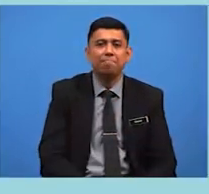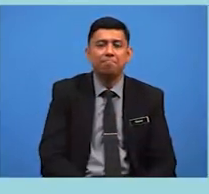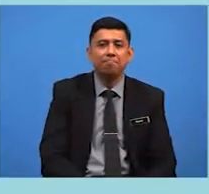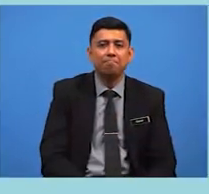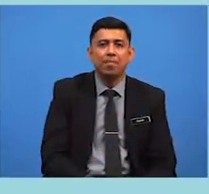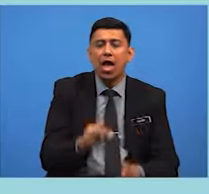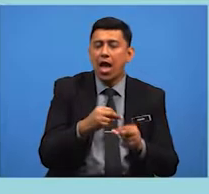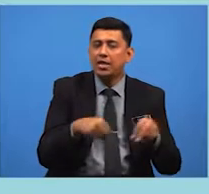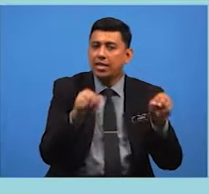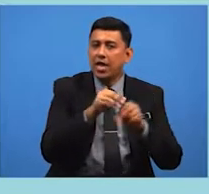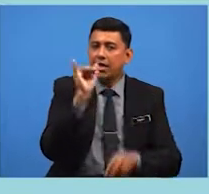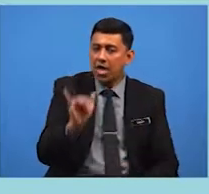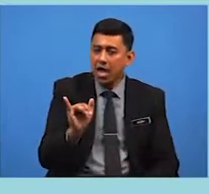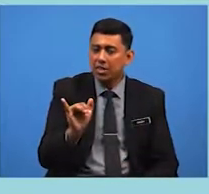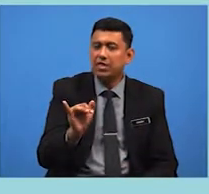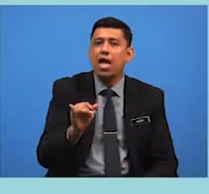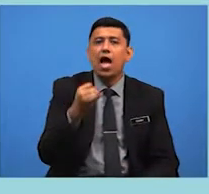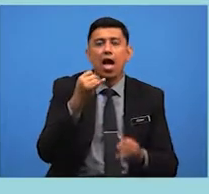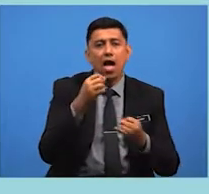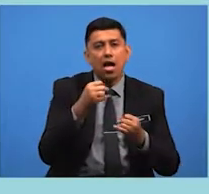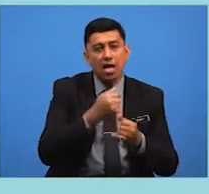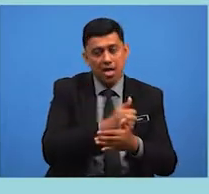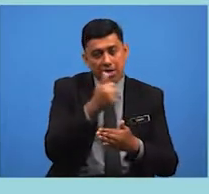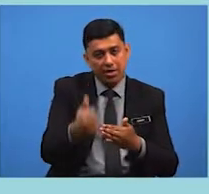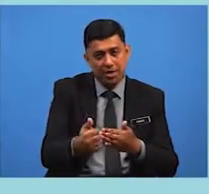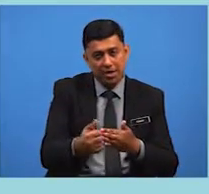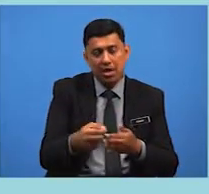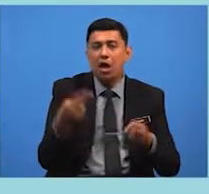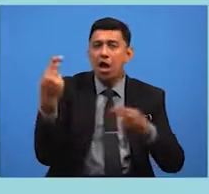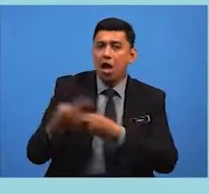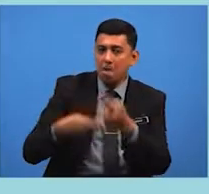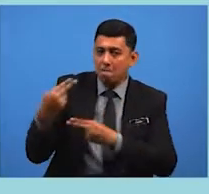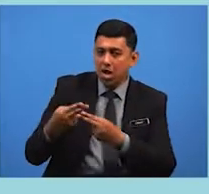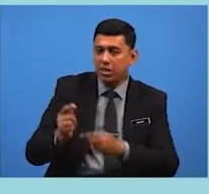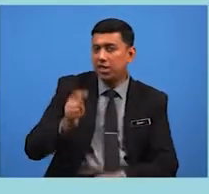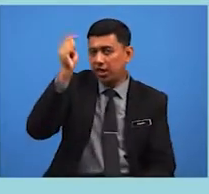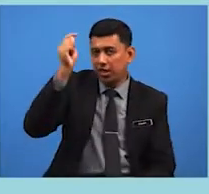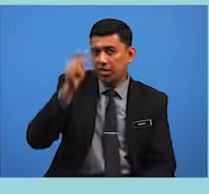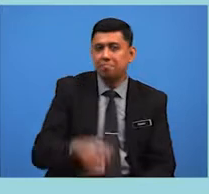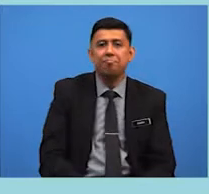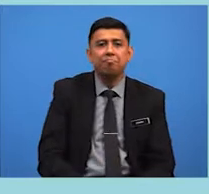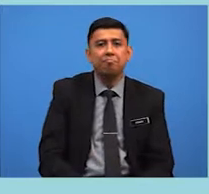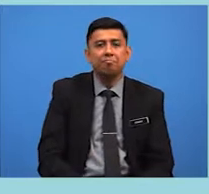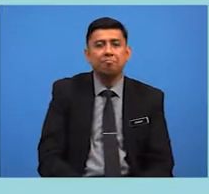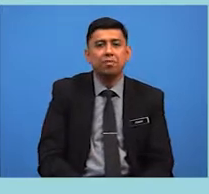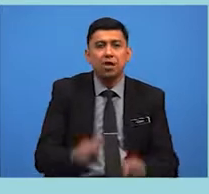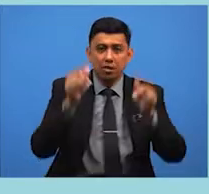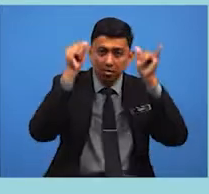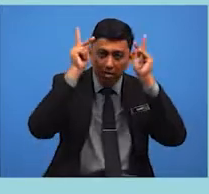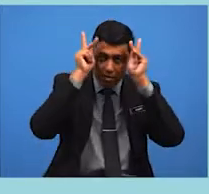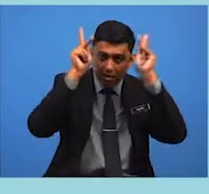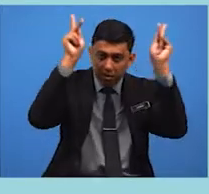Nilai yang terakhir ialah nilai berhemah tinggi. Buktinya, kijang yang lelah